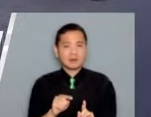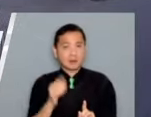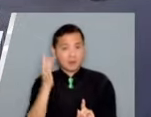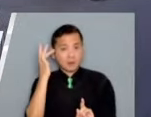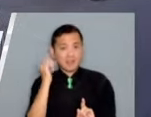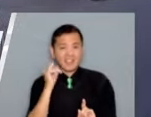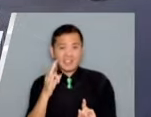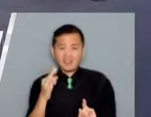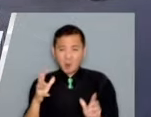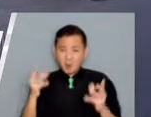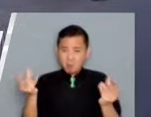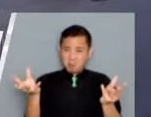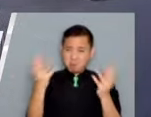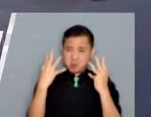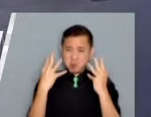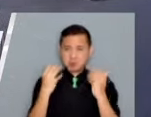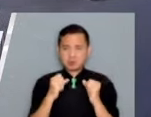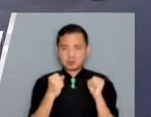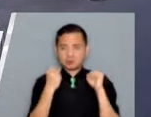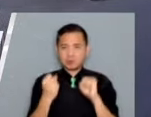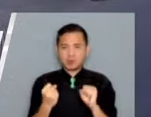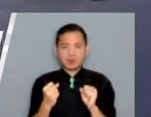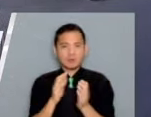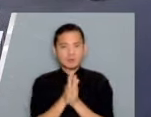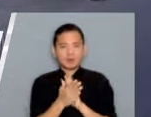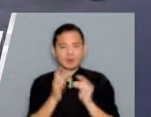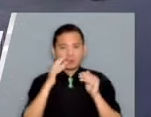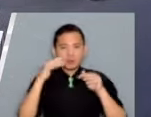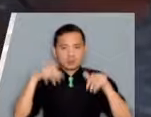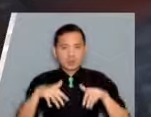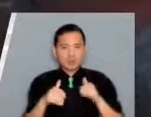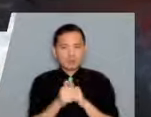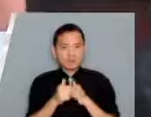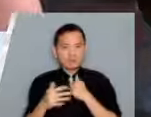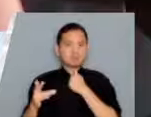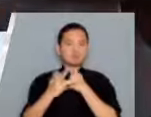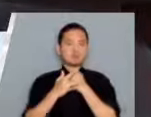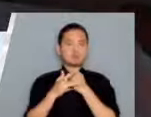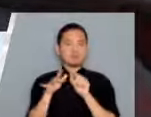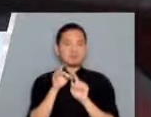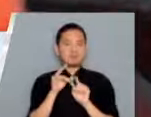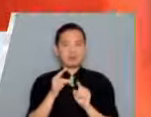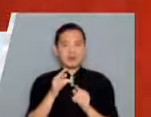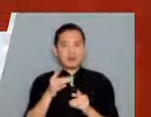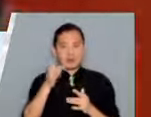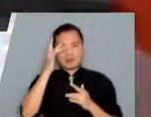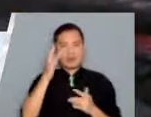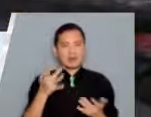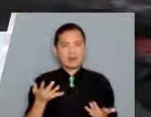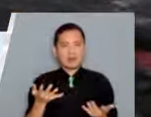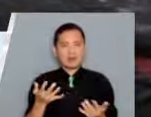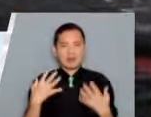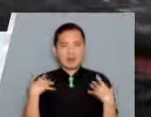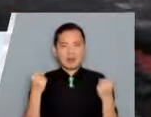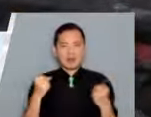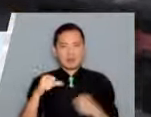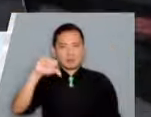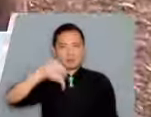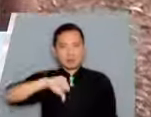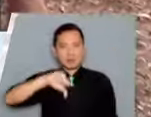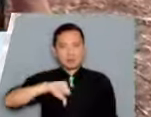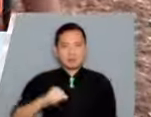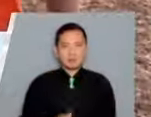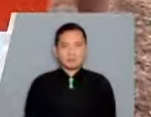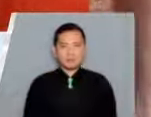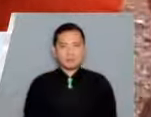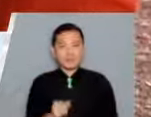maaaring magdulot ng shock at makasasama sa kalusugan. Kung masiraan sa daan, agad humanap ng masisilungan.